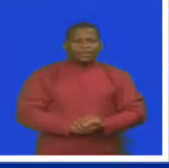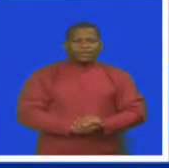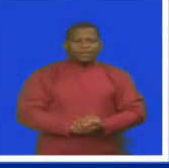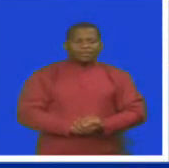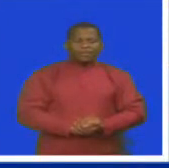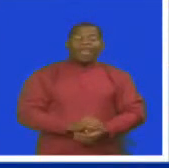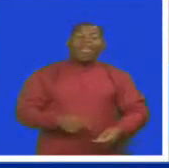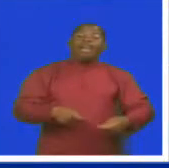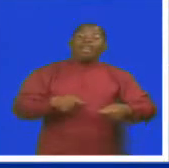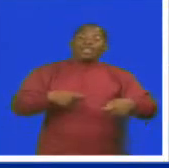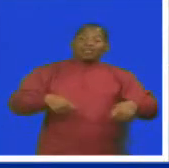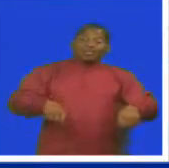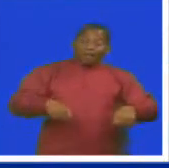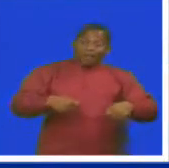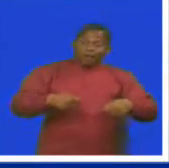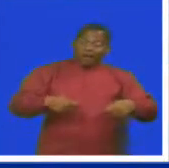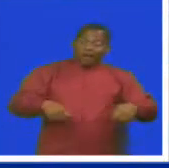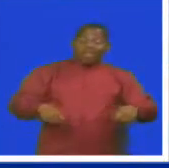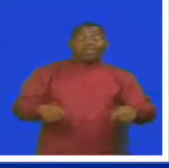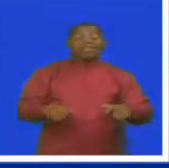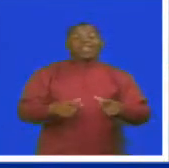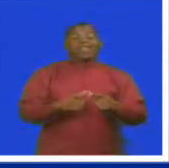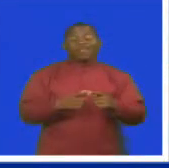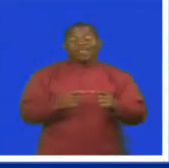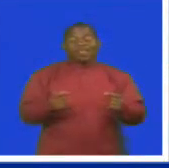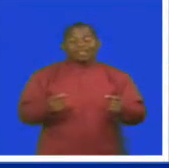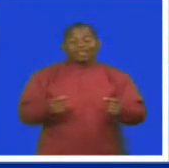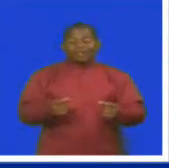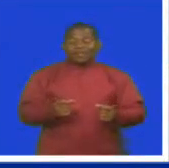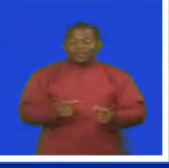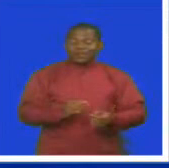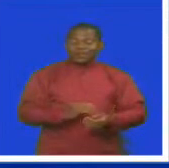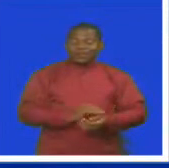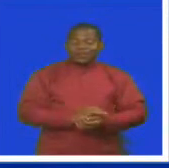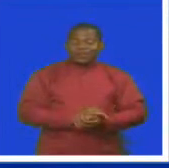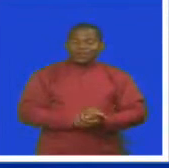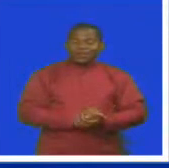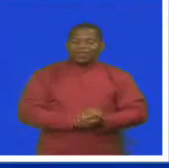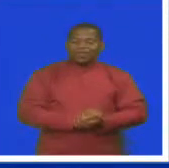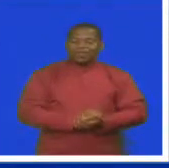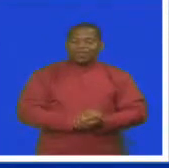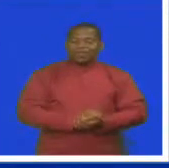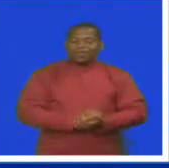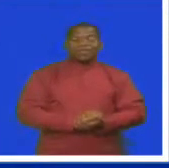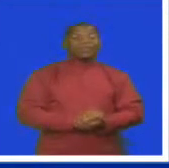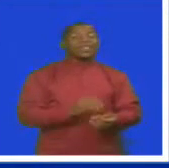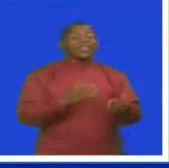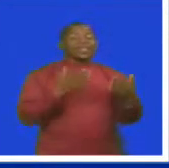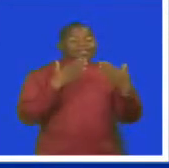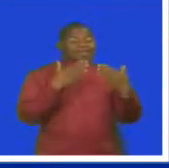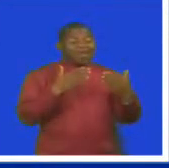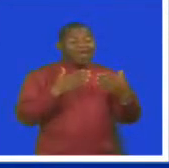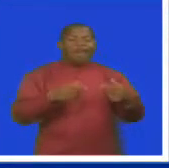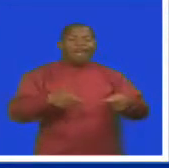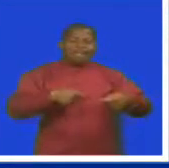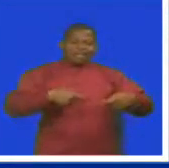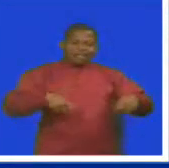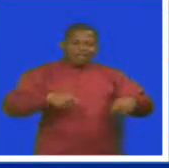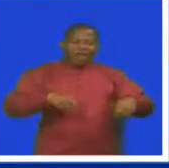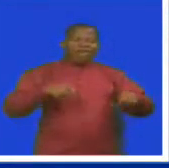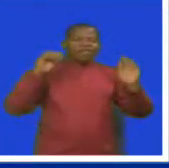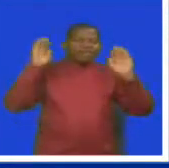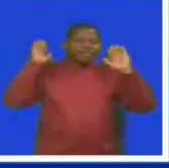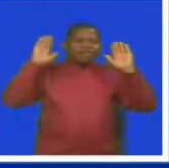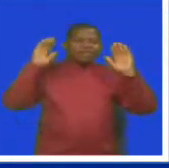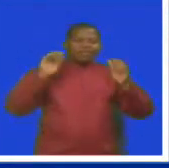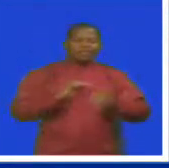kwete midlalo bongo si lebe si tibuga nyale min lete kaluva samgelsi. Si ya bonga kulu kule, si ya wana ima kese mkutla